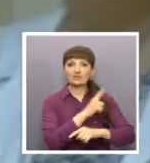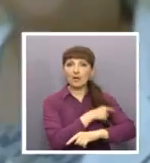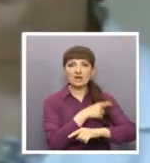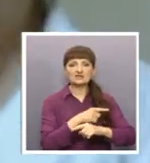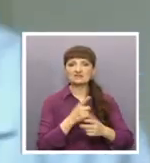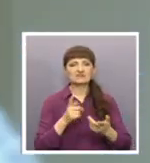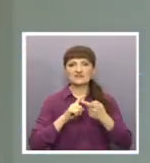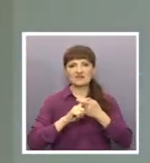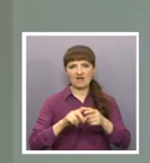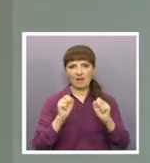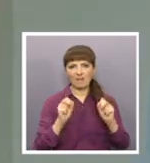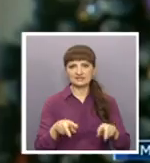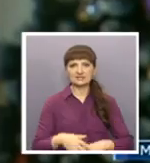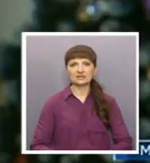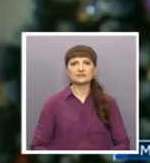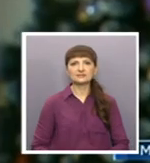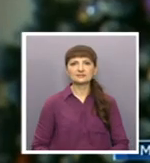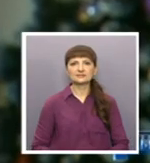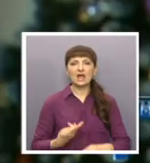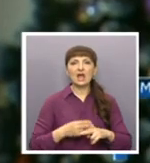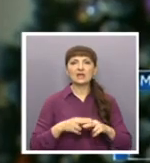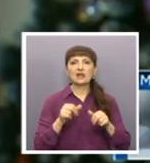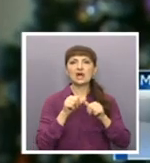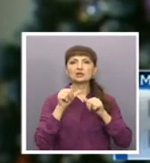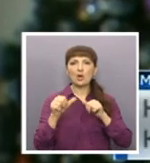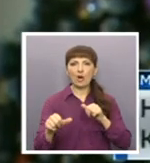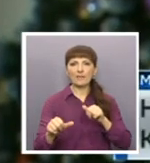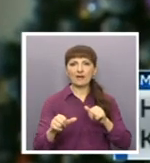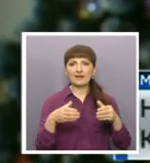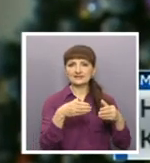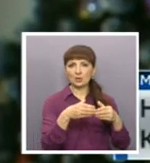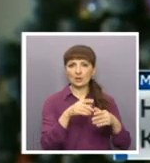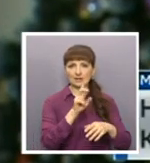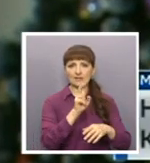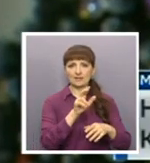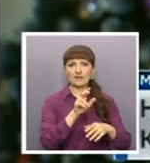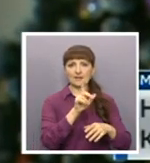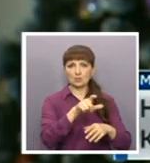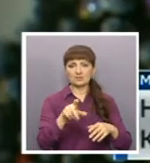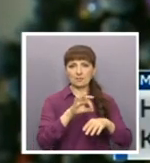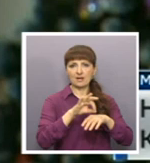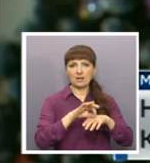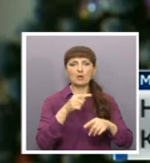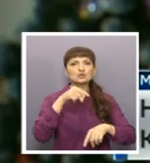может быть просто опасно. Это особая категория больных, которые очень чувствительны к инфекции.